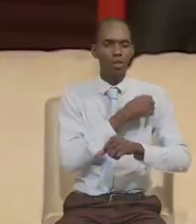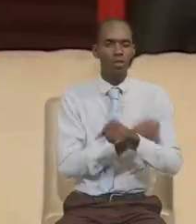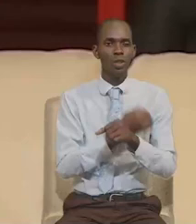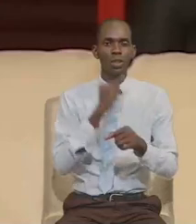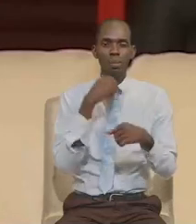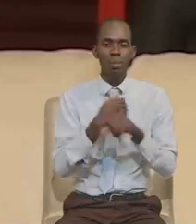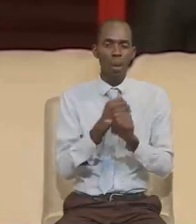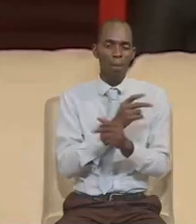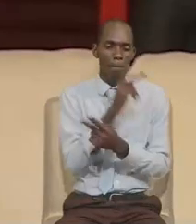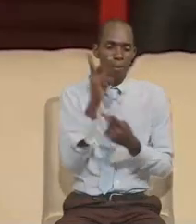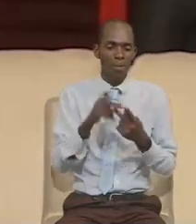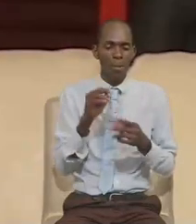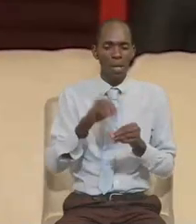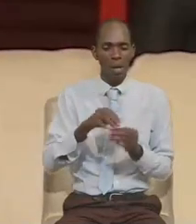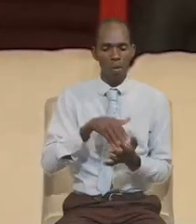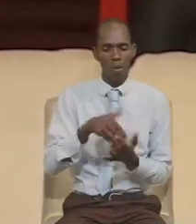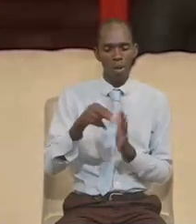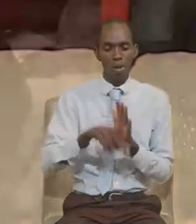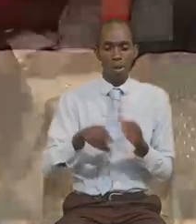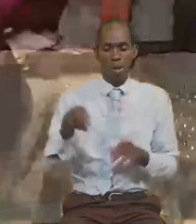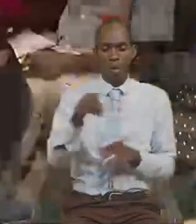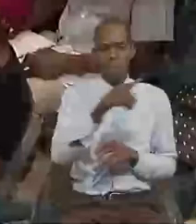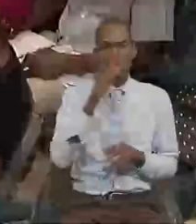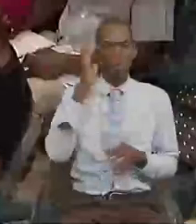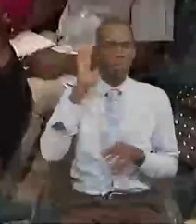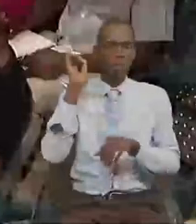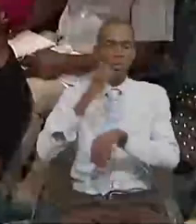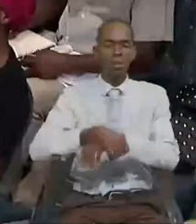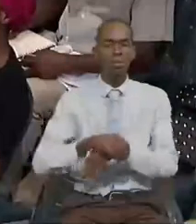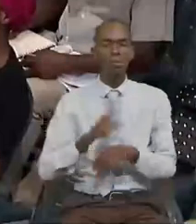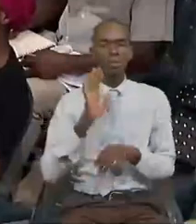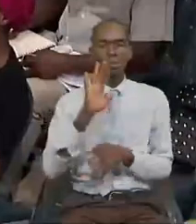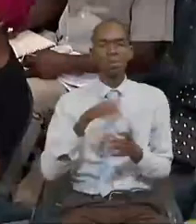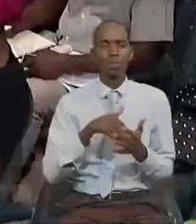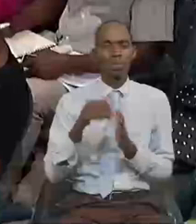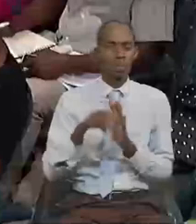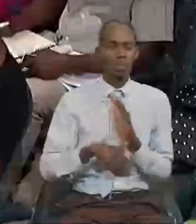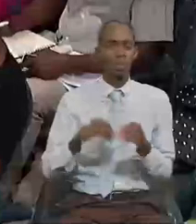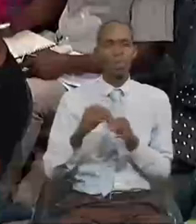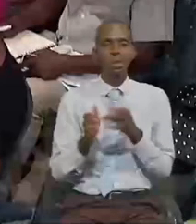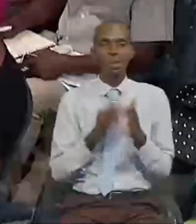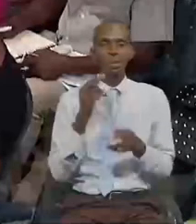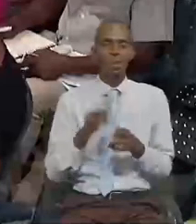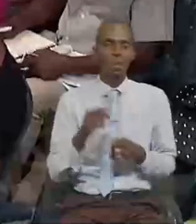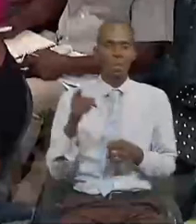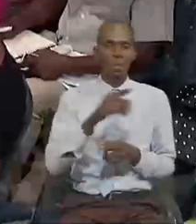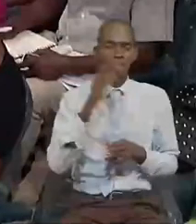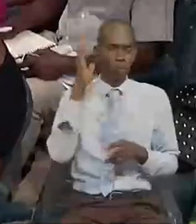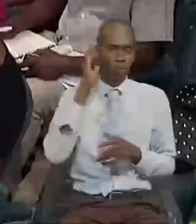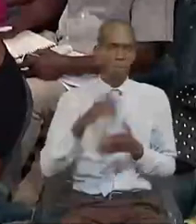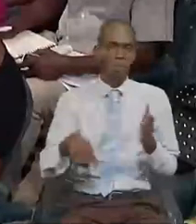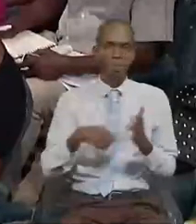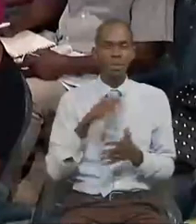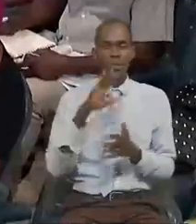ma puissance s'accomplit dans la faiblesse. Il va vaincre ta faiblesse. Il va dominer ta faiblesse. Tu